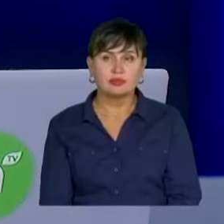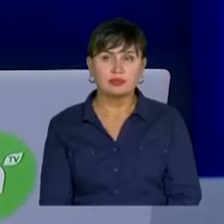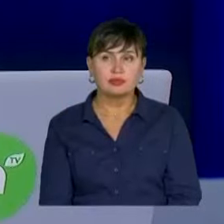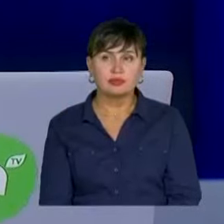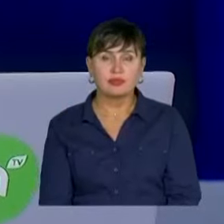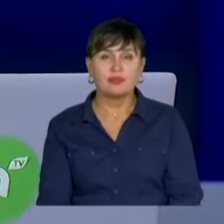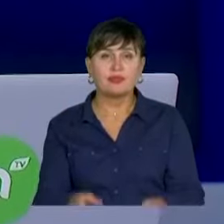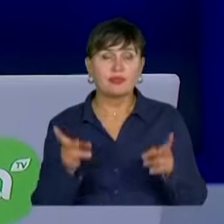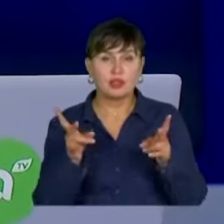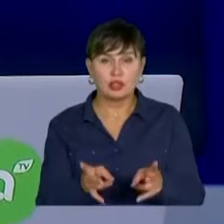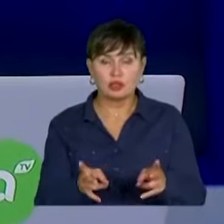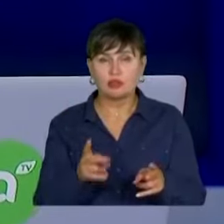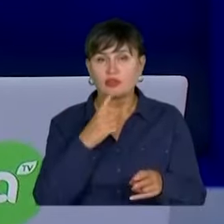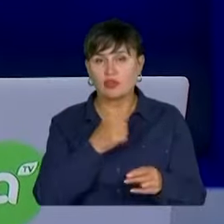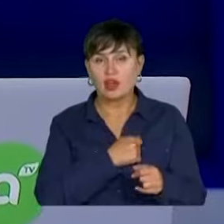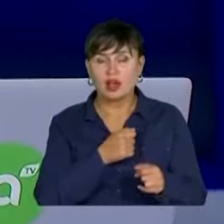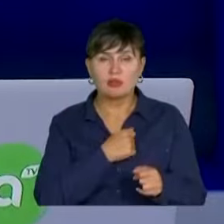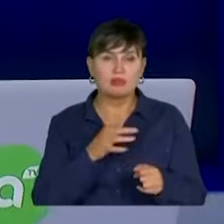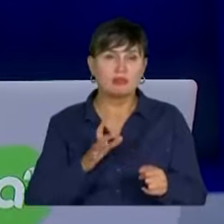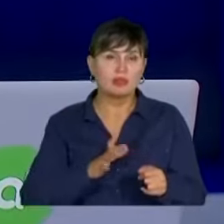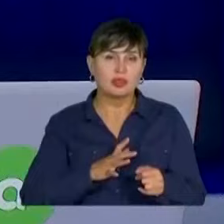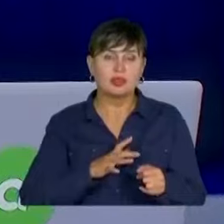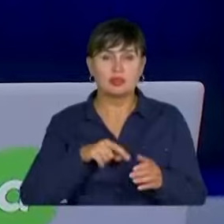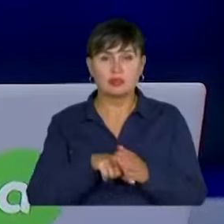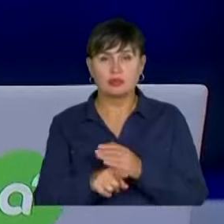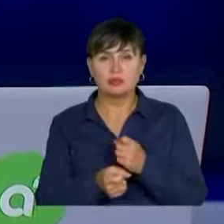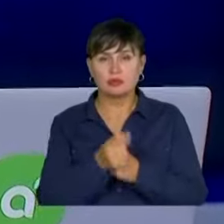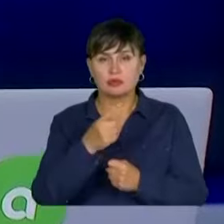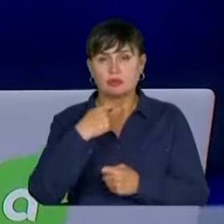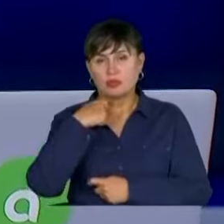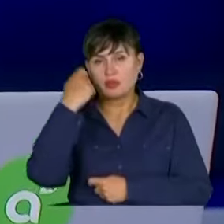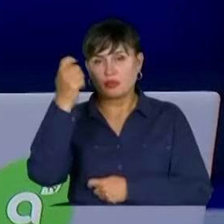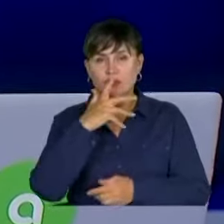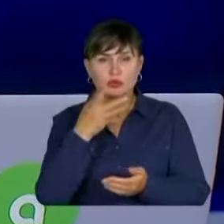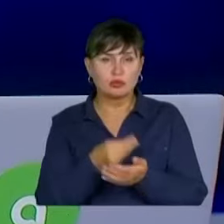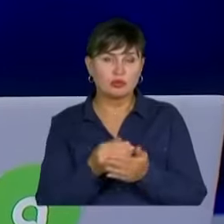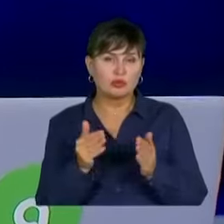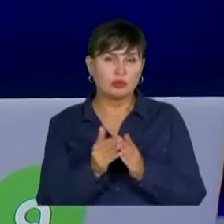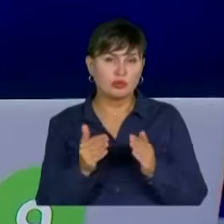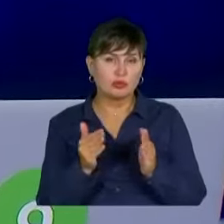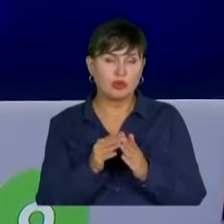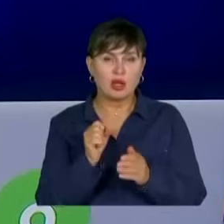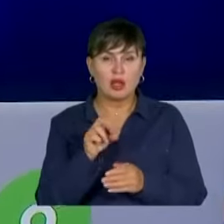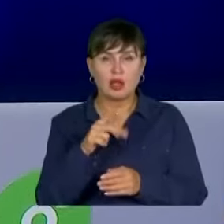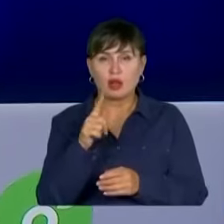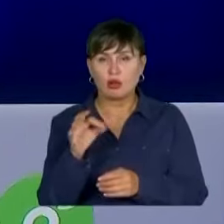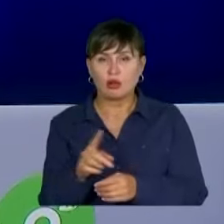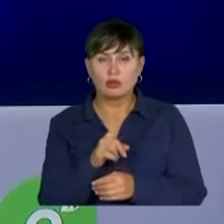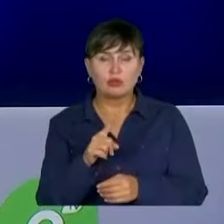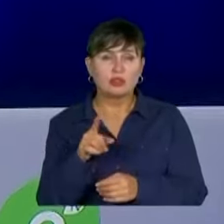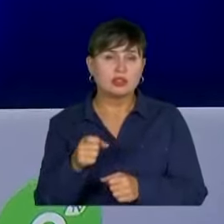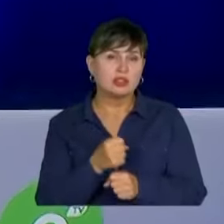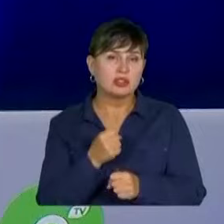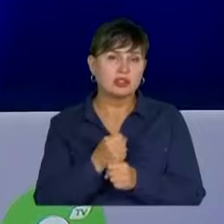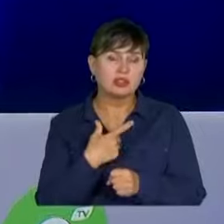очередной трагический случай в армии военнослужащего лейтенанта обнаружили повешенным в собственном доме во аягозе по предварительной версии он совершил